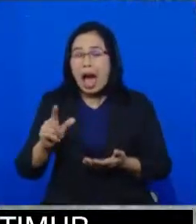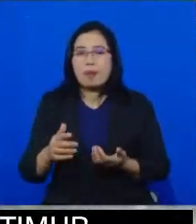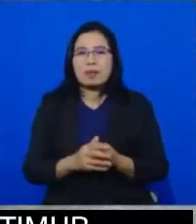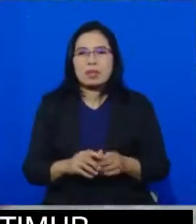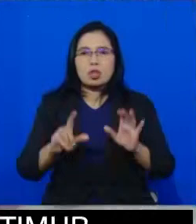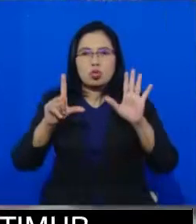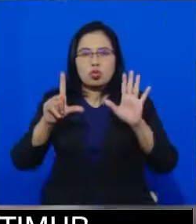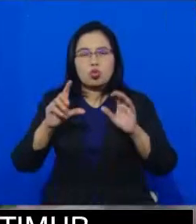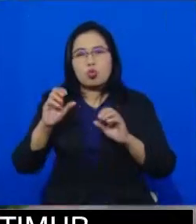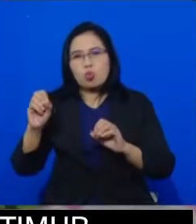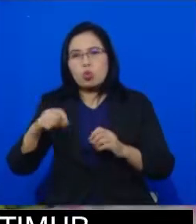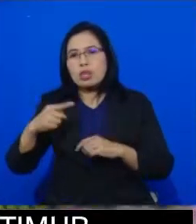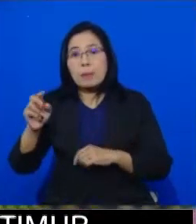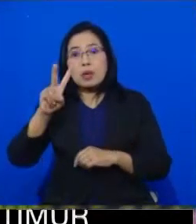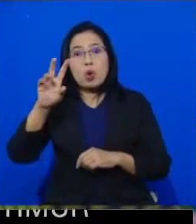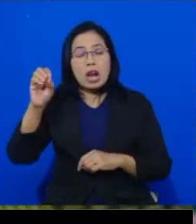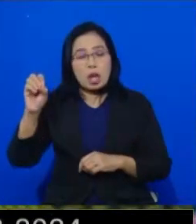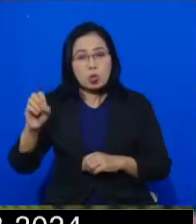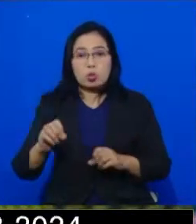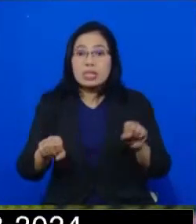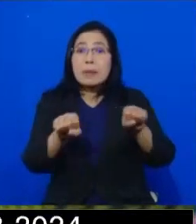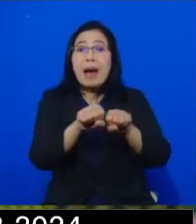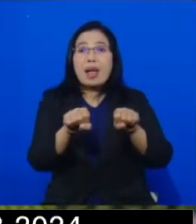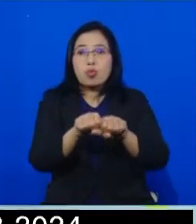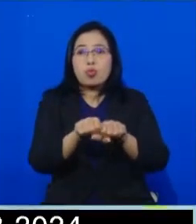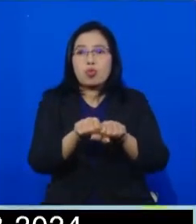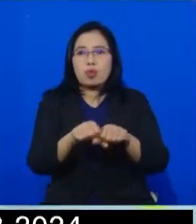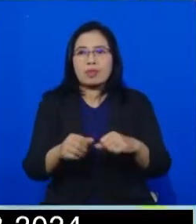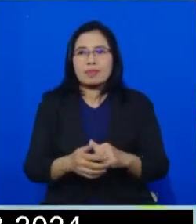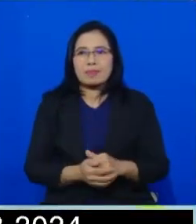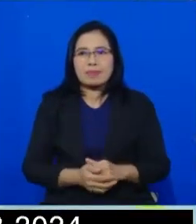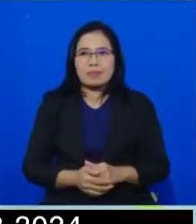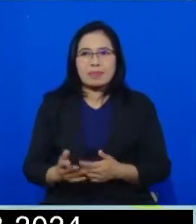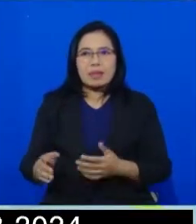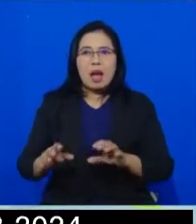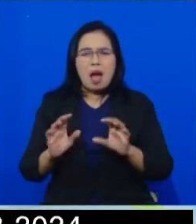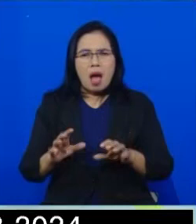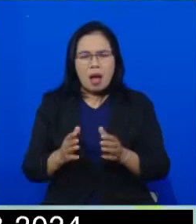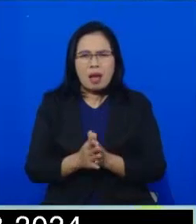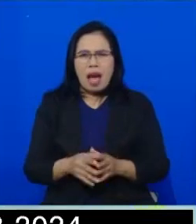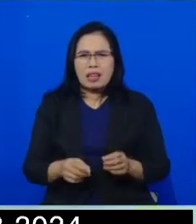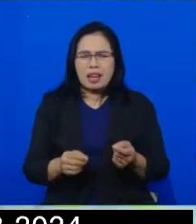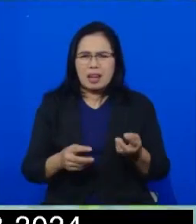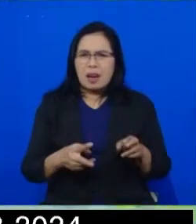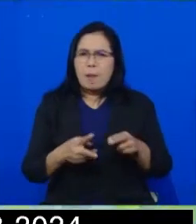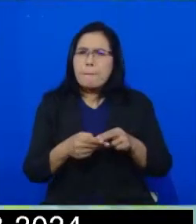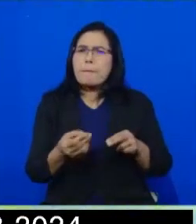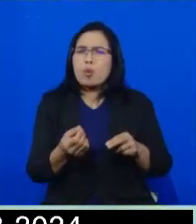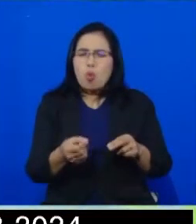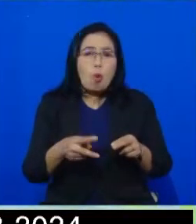hingga 200 sepatu. Biasanya live ramai peminat saat ada promo seperti gratis ongkir dari